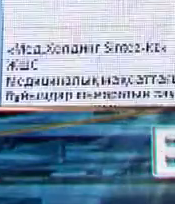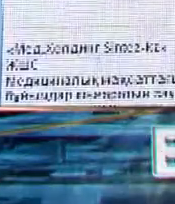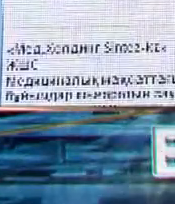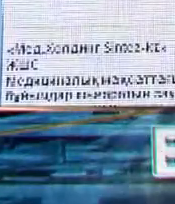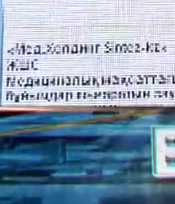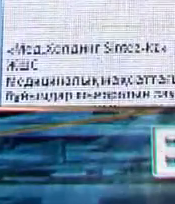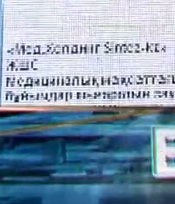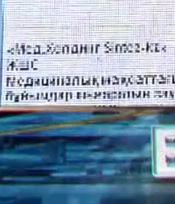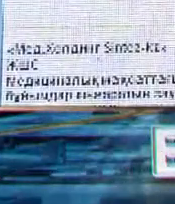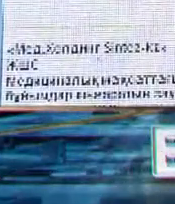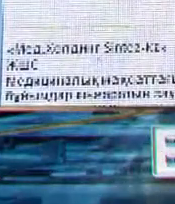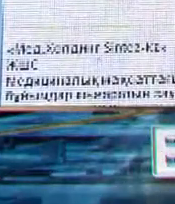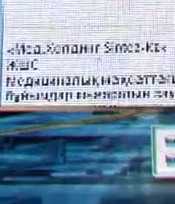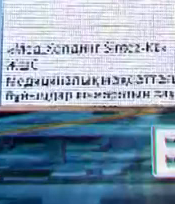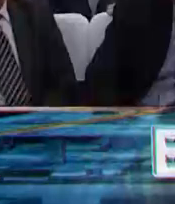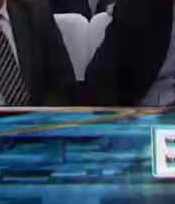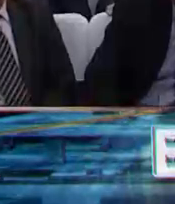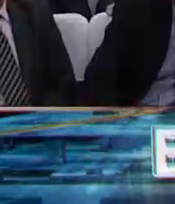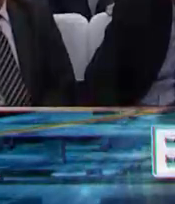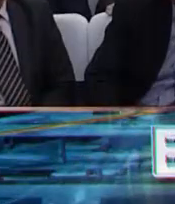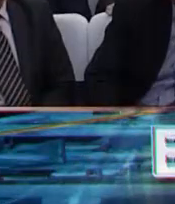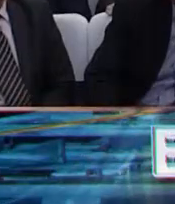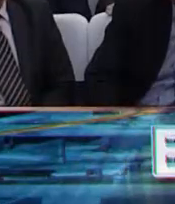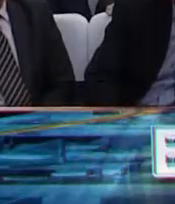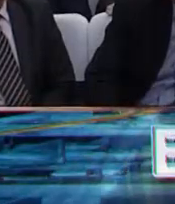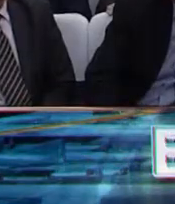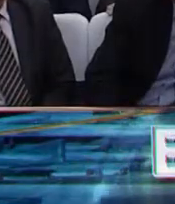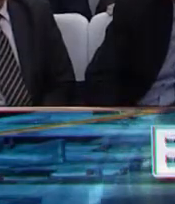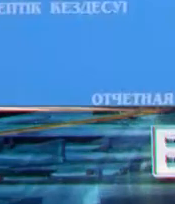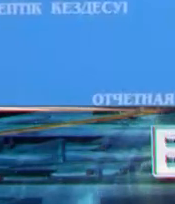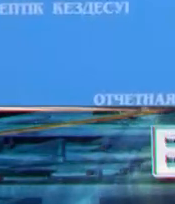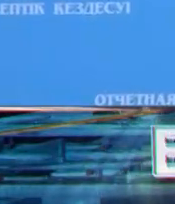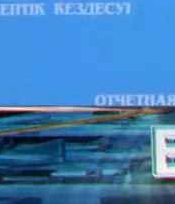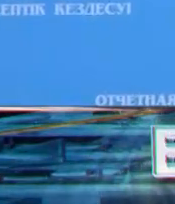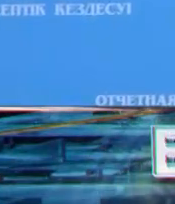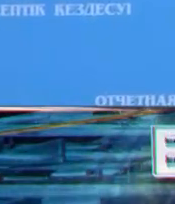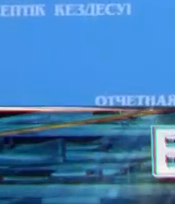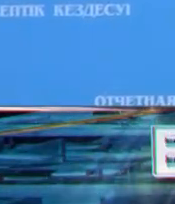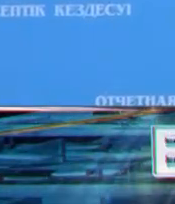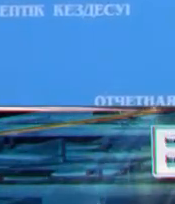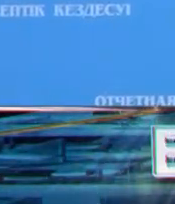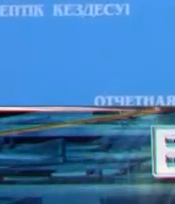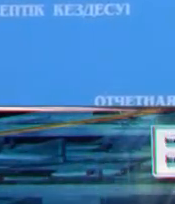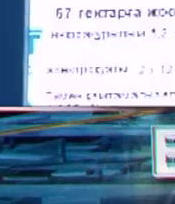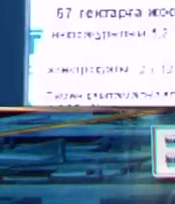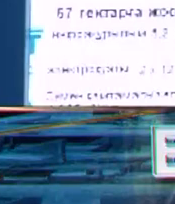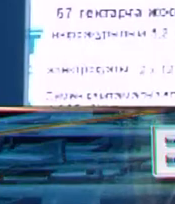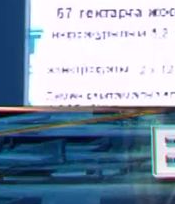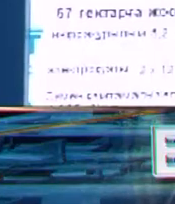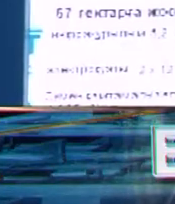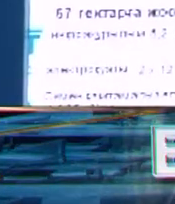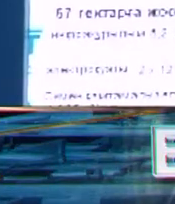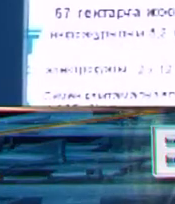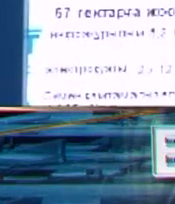Облыс экономикасына талғарлықтардың үлесі зор. Өнеркәсіпте 44, ауыл шаруашылығында 52,4 миллиард теңгенің